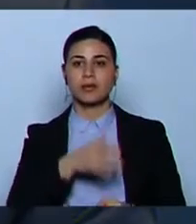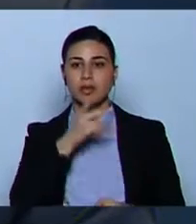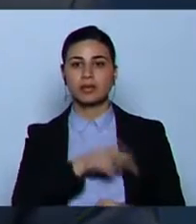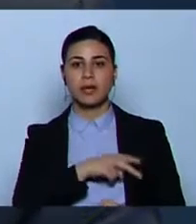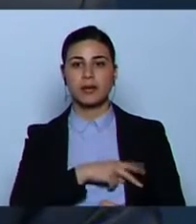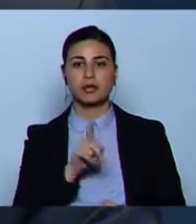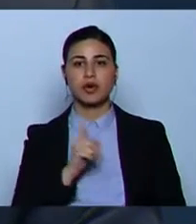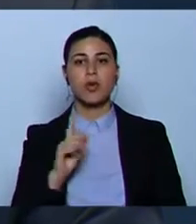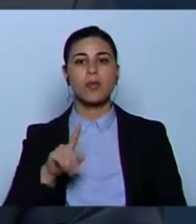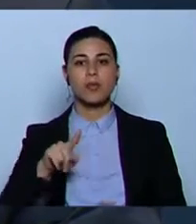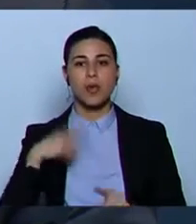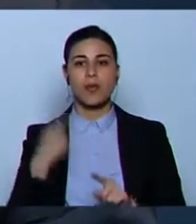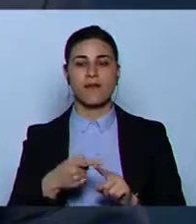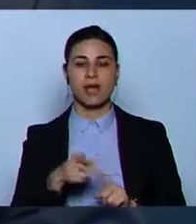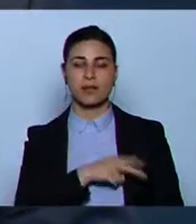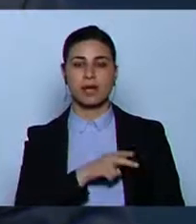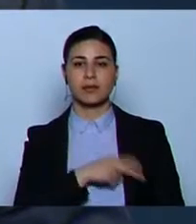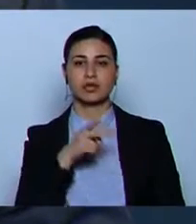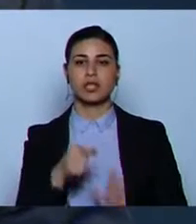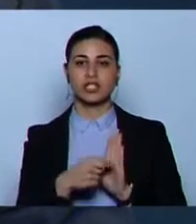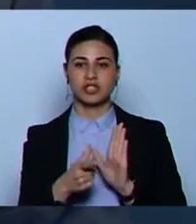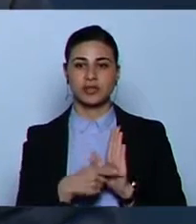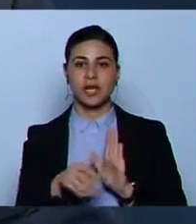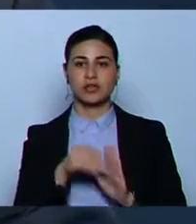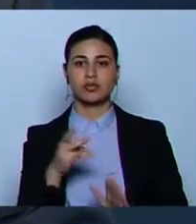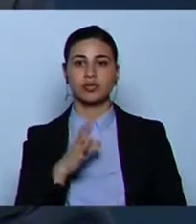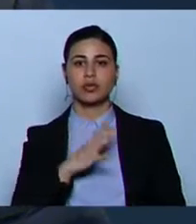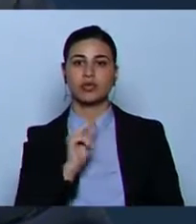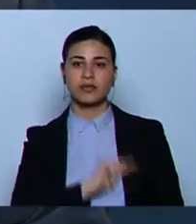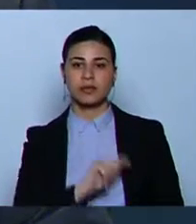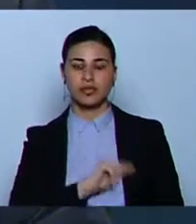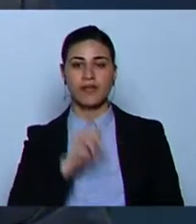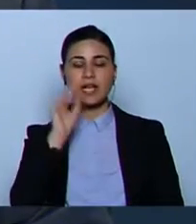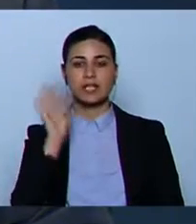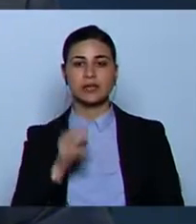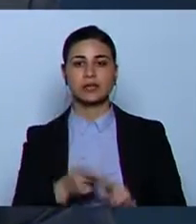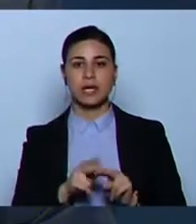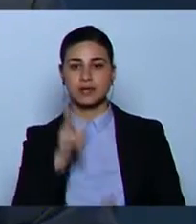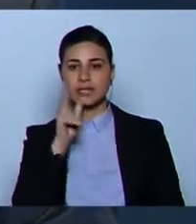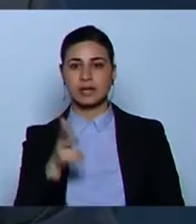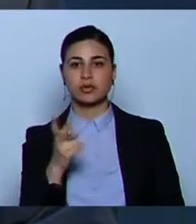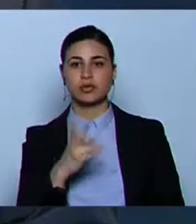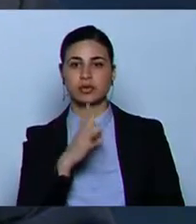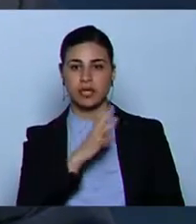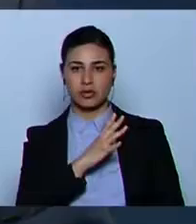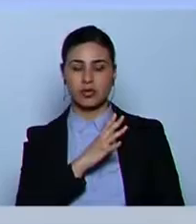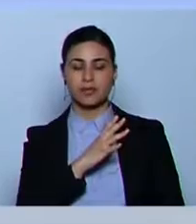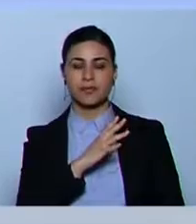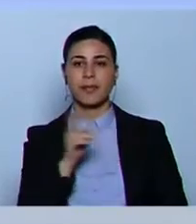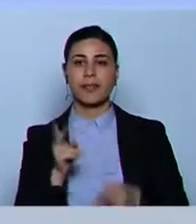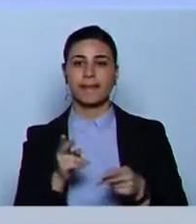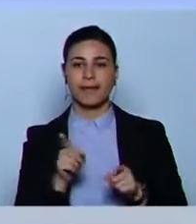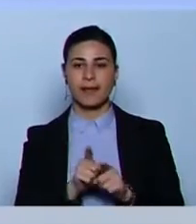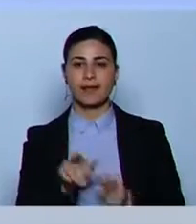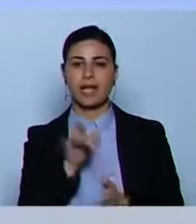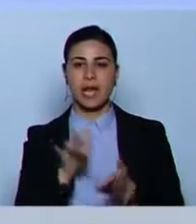რომ მომავალი 2017 წლის არჩევნებისთვის ჩვენ უნდა გვემუშავა ინტენსიურად ამ სამი წლის განმავლობაში, რომ გაზრდილიყო რაოდენობა თვითმმართველი